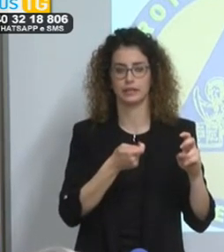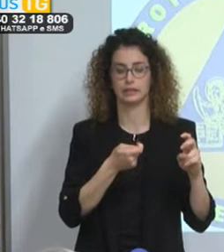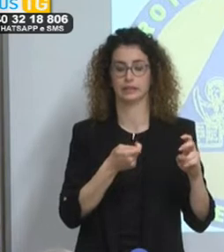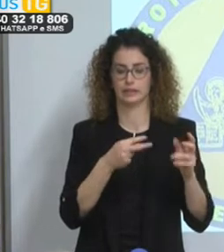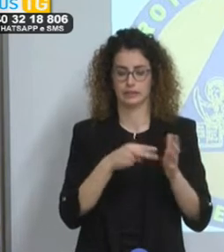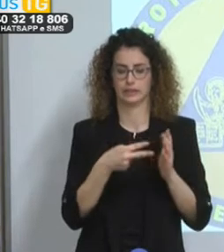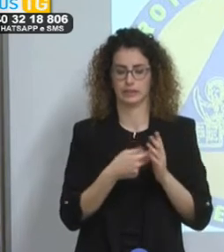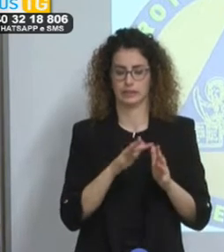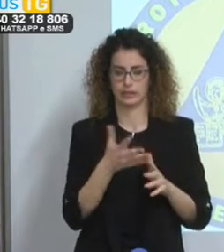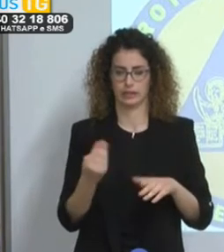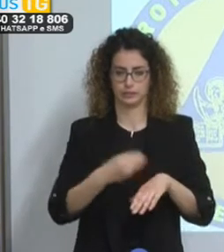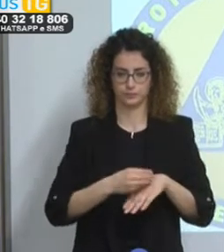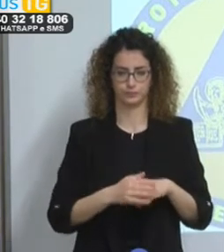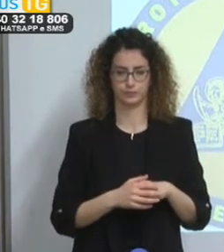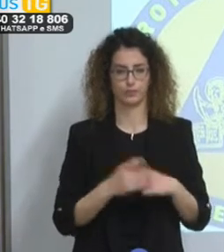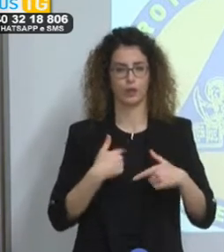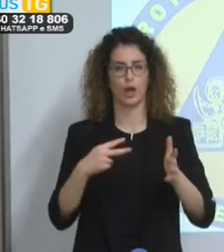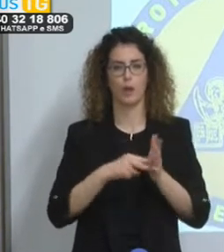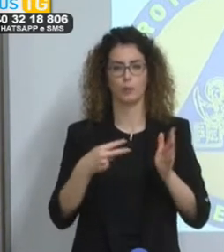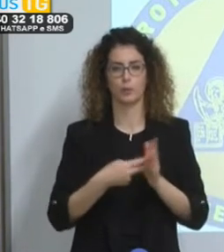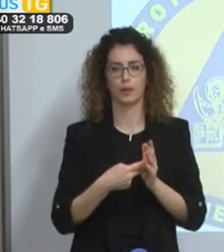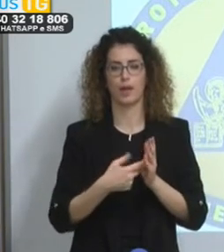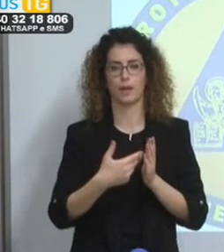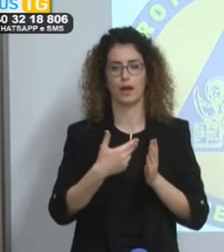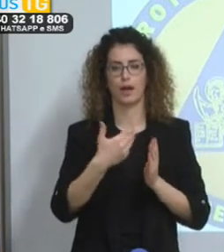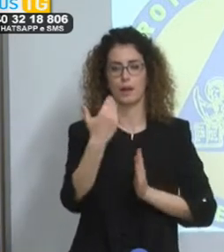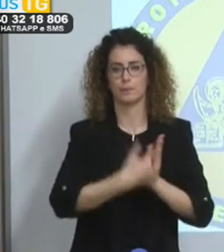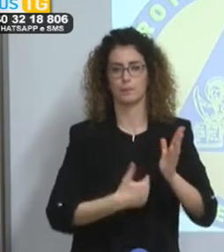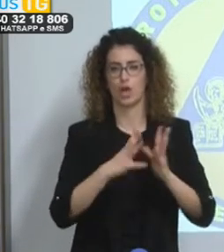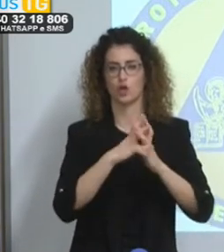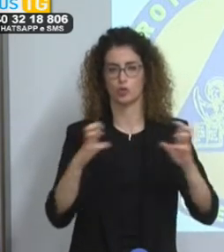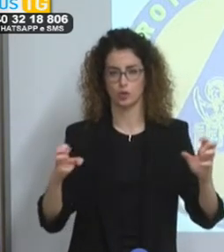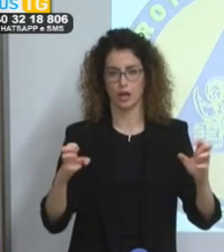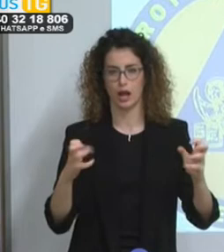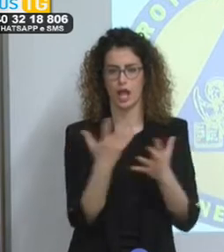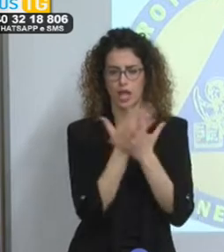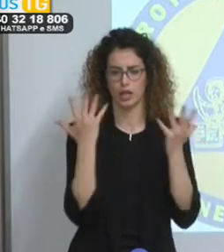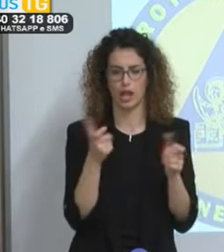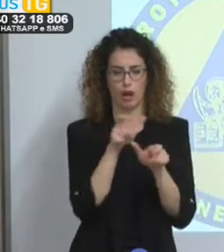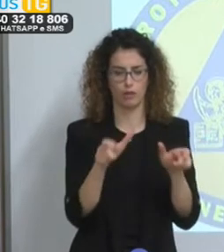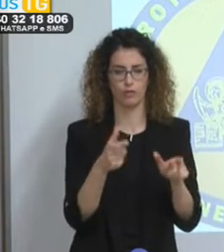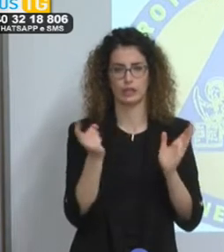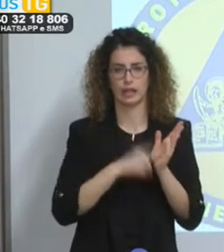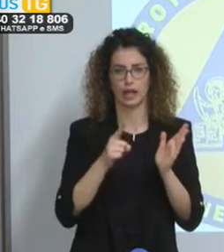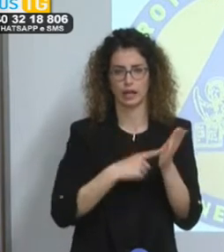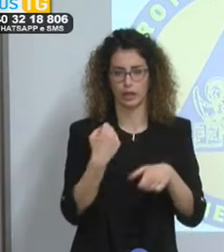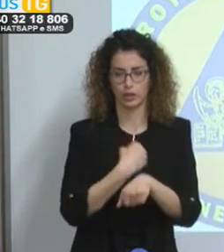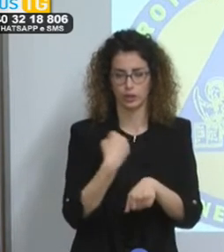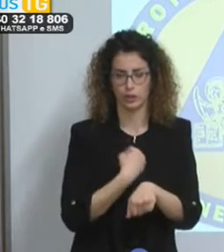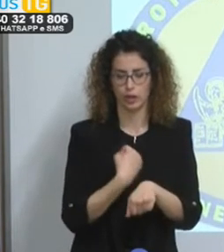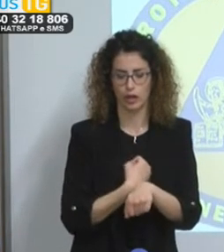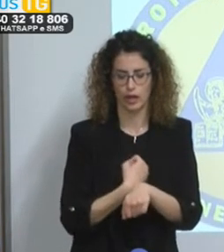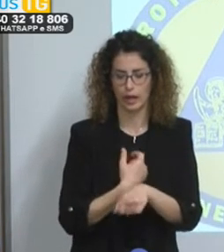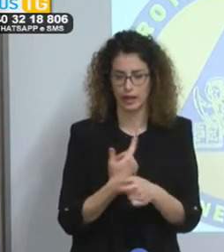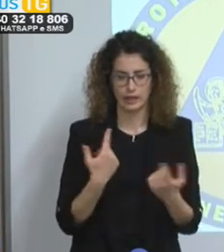problemi. Adesso c'è un tema di piano industriale, giustamente i lavoratori hanno diritto ad avere un posto di lavoro, bisogna venirne